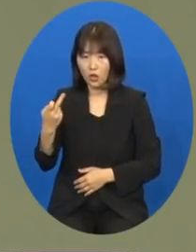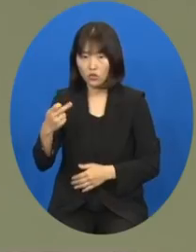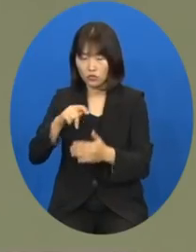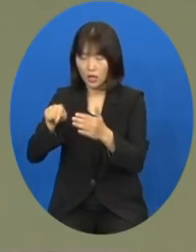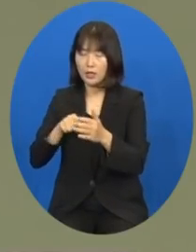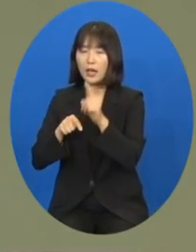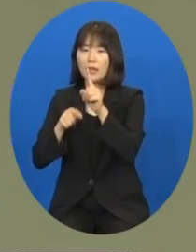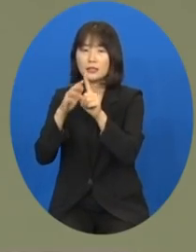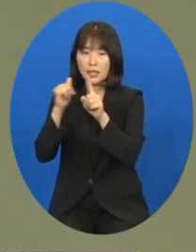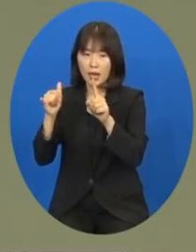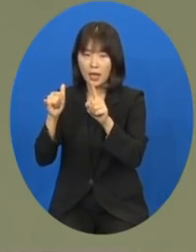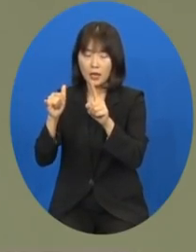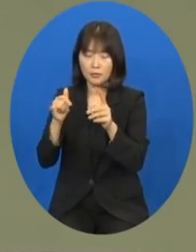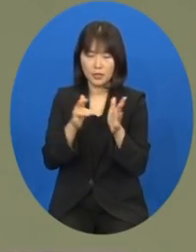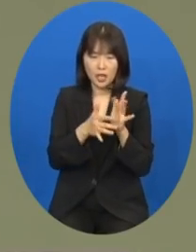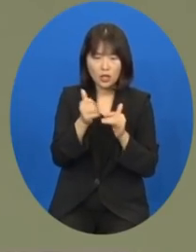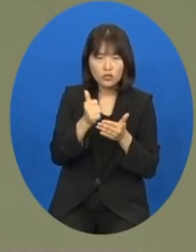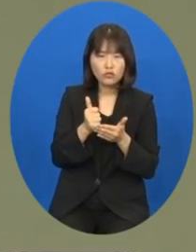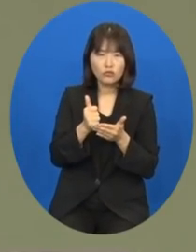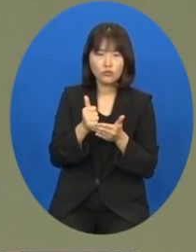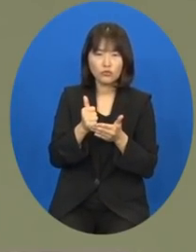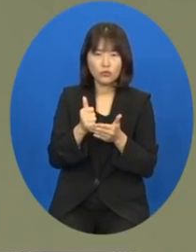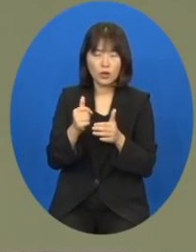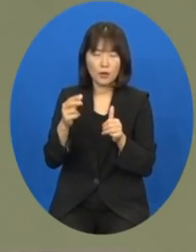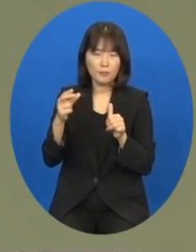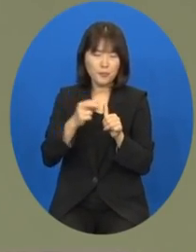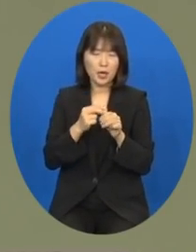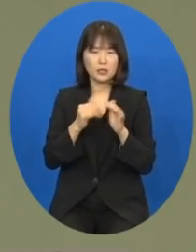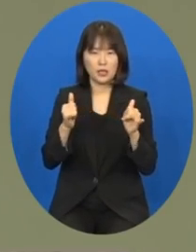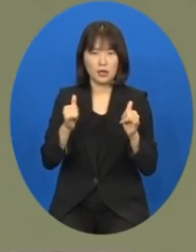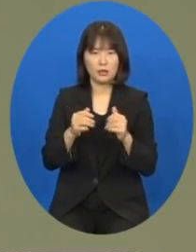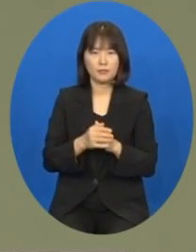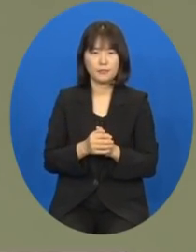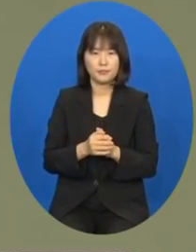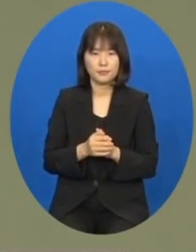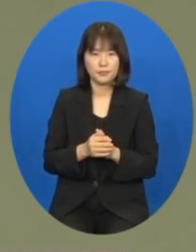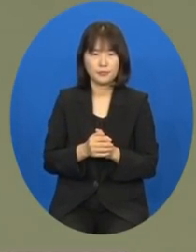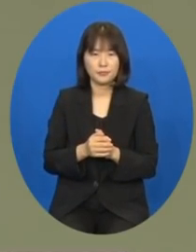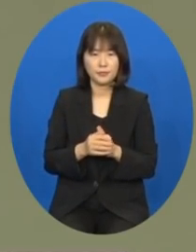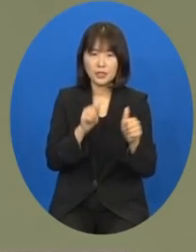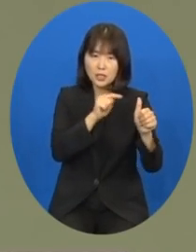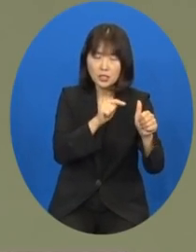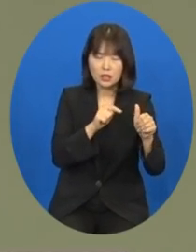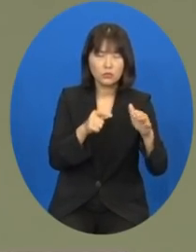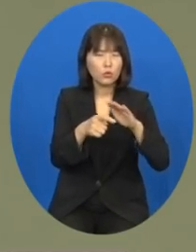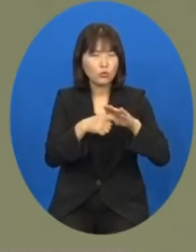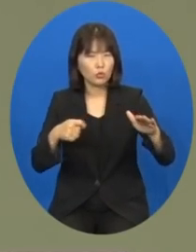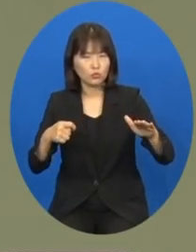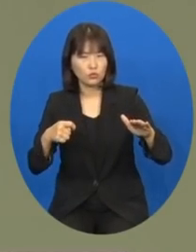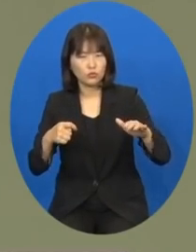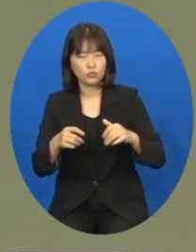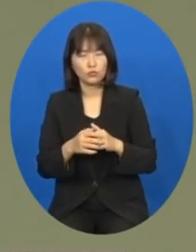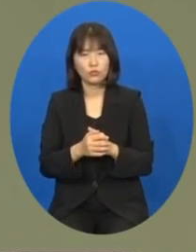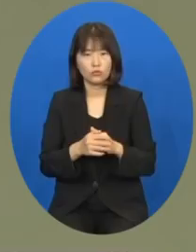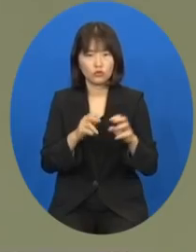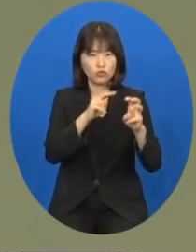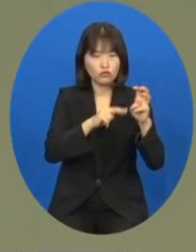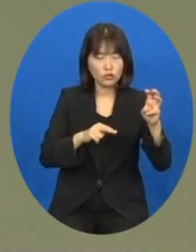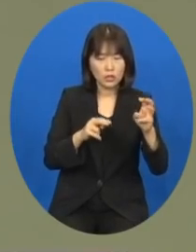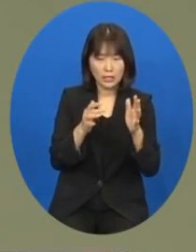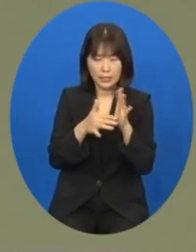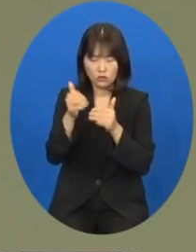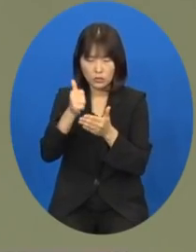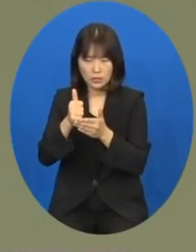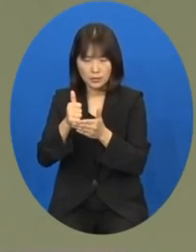넘겨 줄 사람 11장 6절에 그는 톨 2기 다 유다가 예수님을 넘긴 것은 탐욕의